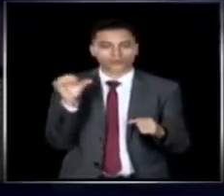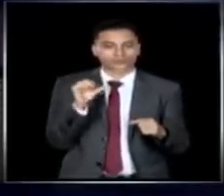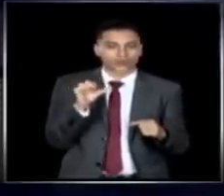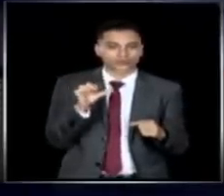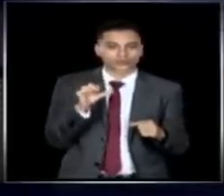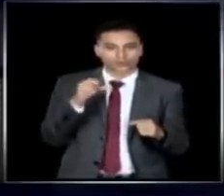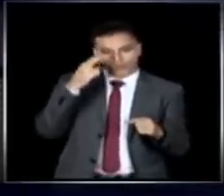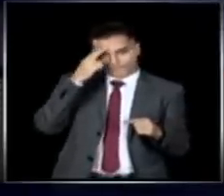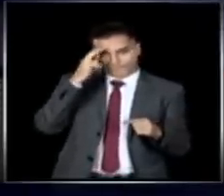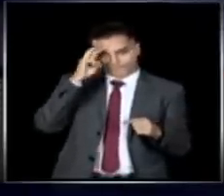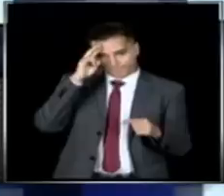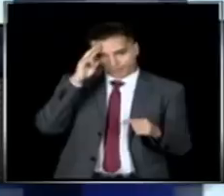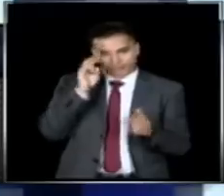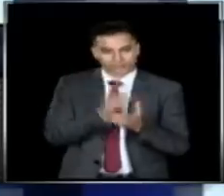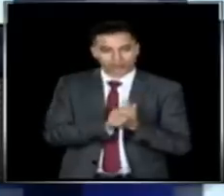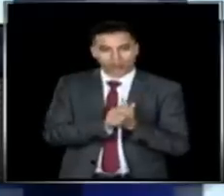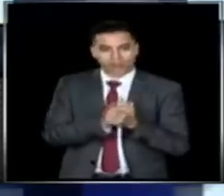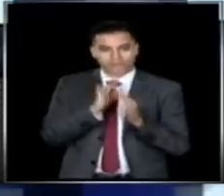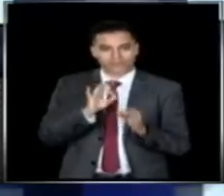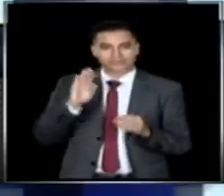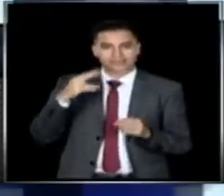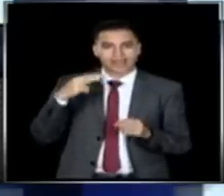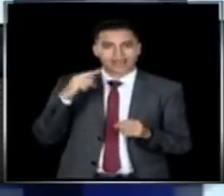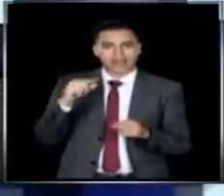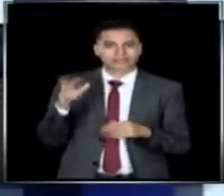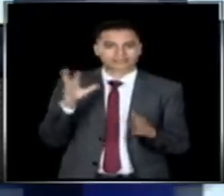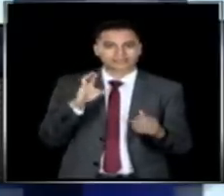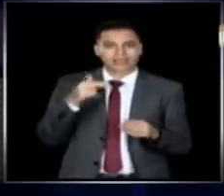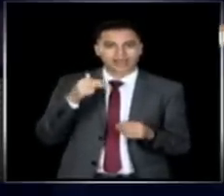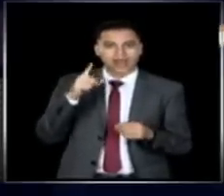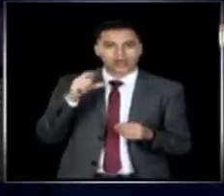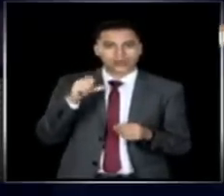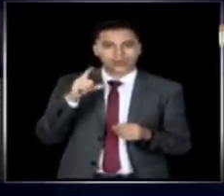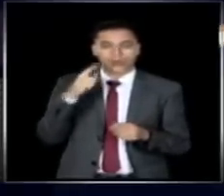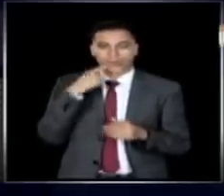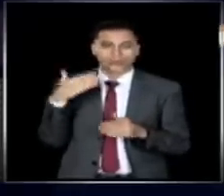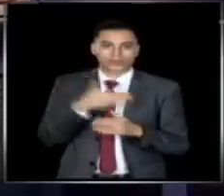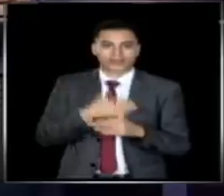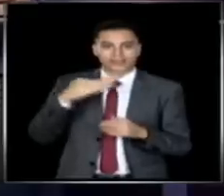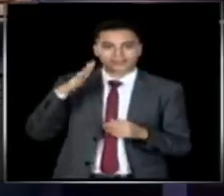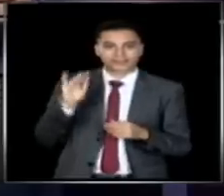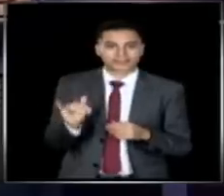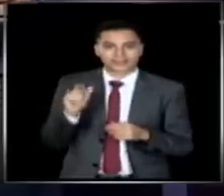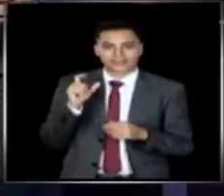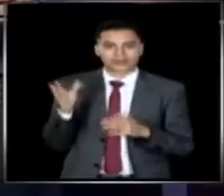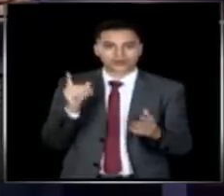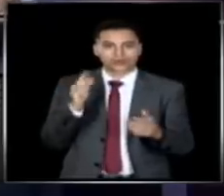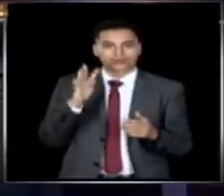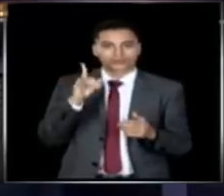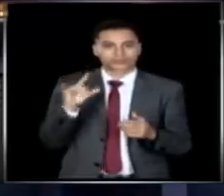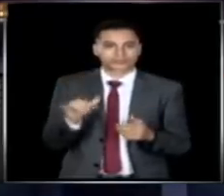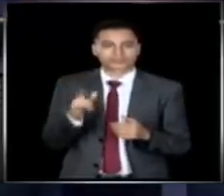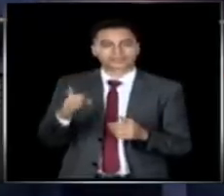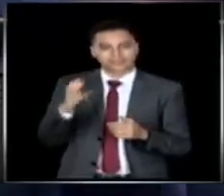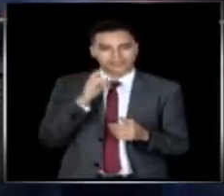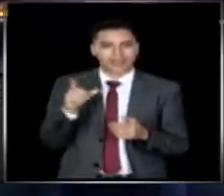1919، وكان صديق لسعد زغلول. حسين رشدي. حسين رشدي. عزة سيد، إجابة